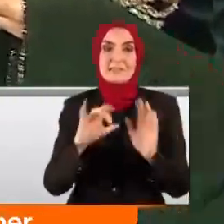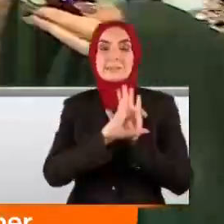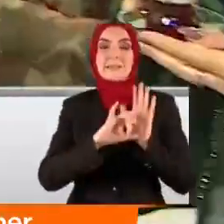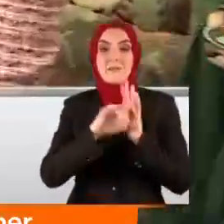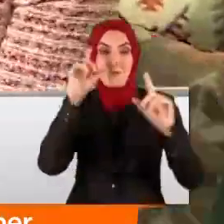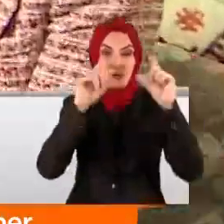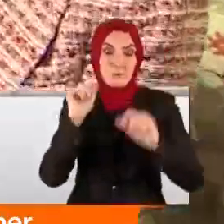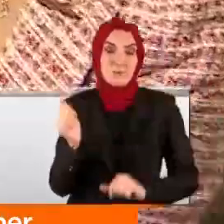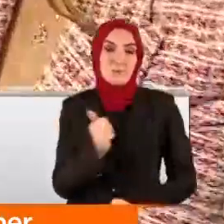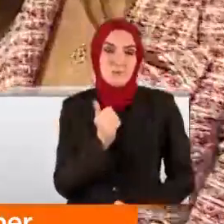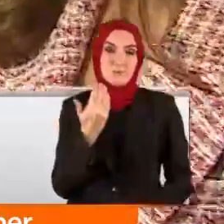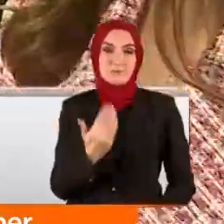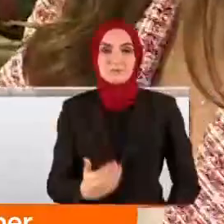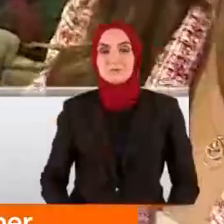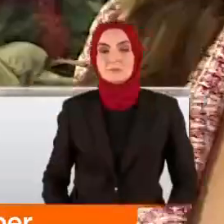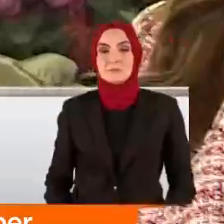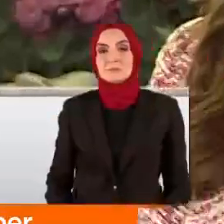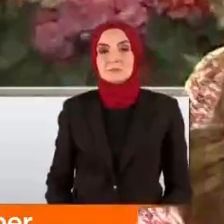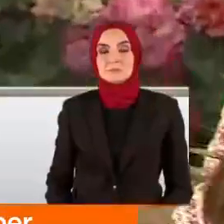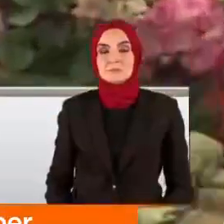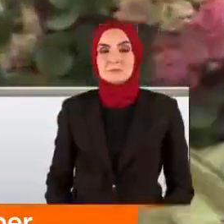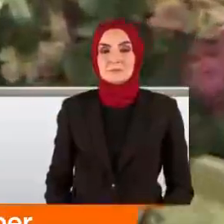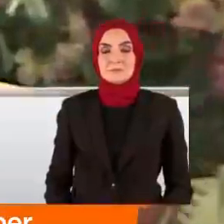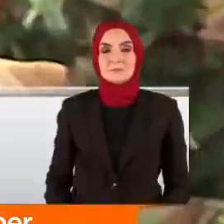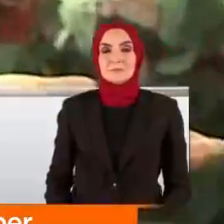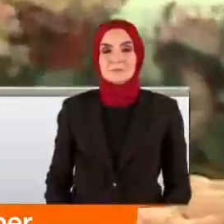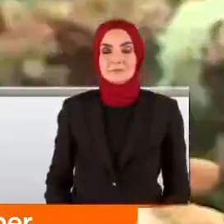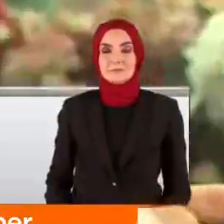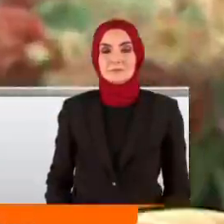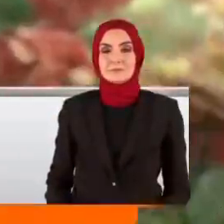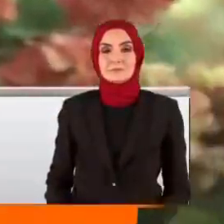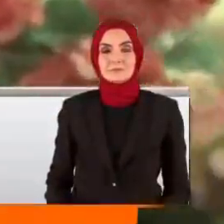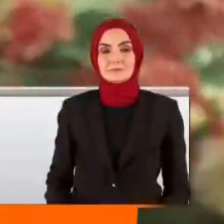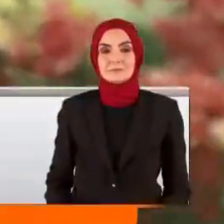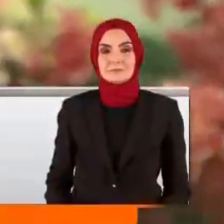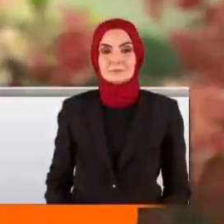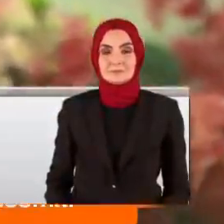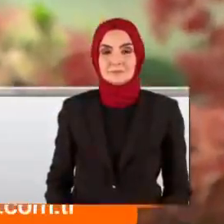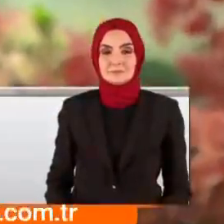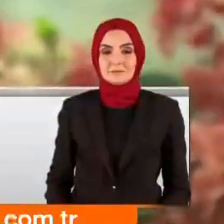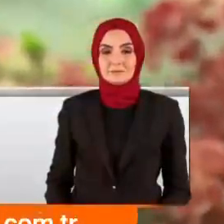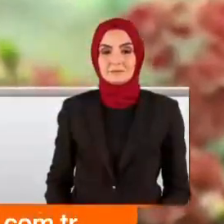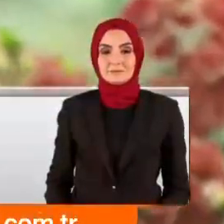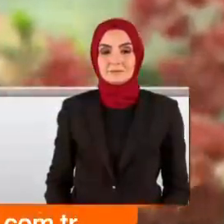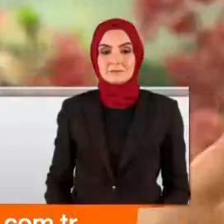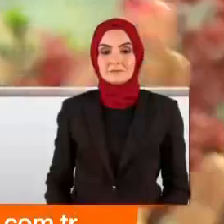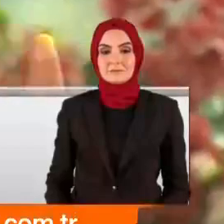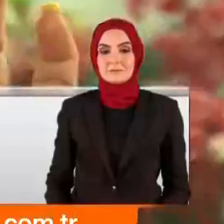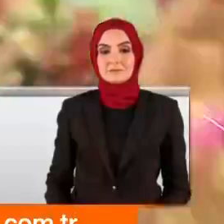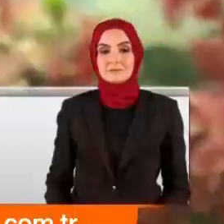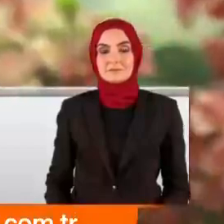do you think about this place? I love this place so much. Those costumes are amazing and I feel myself like